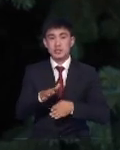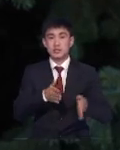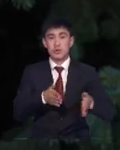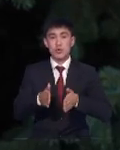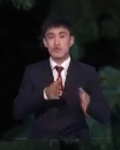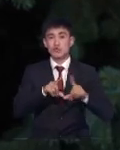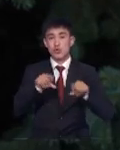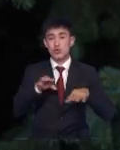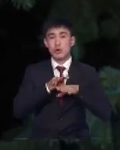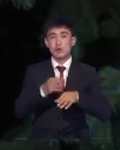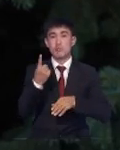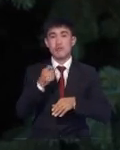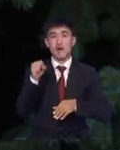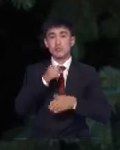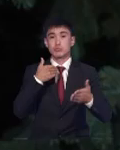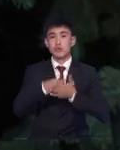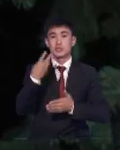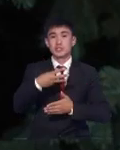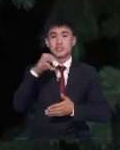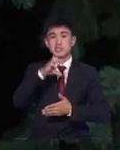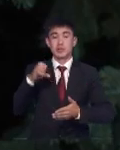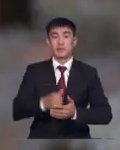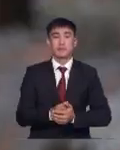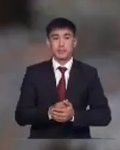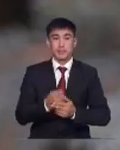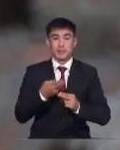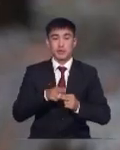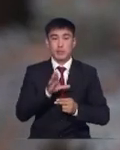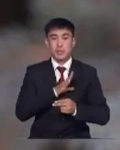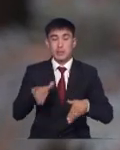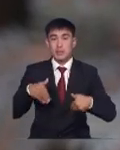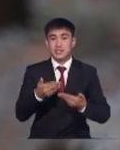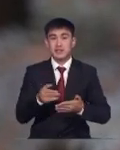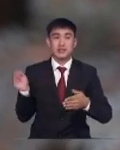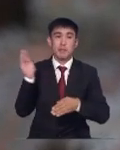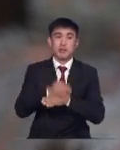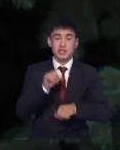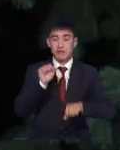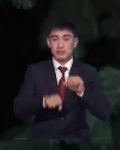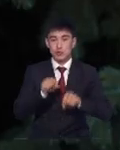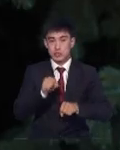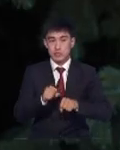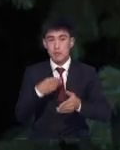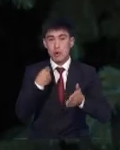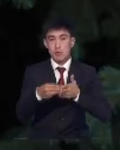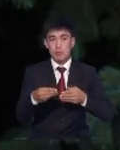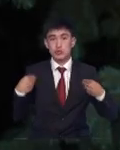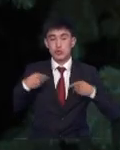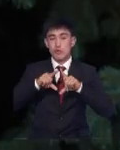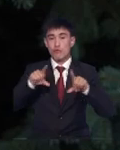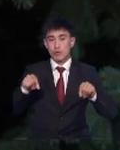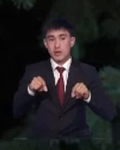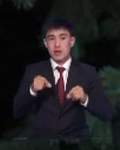школу», которая проходит с 1 августа по 30 сентября, в рамках которой были предоставлены дополнительные возможности для покупки школьной формы